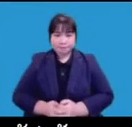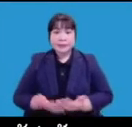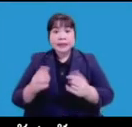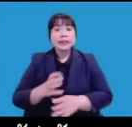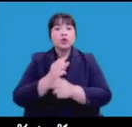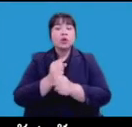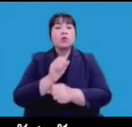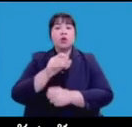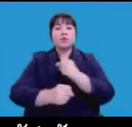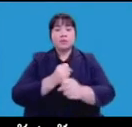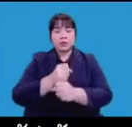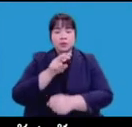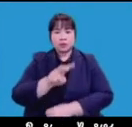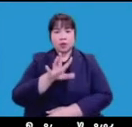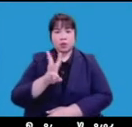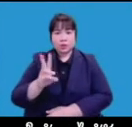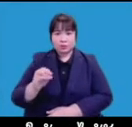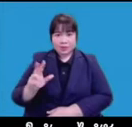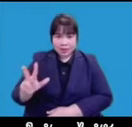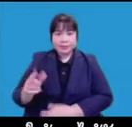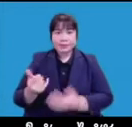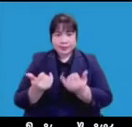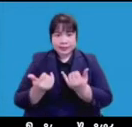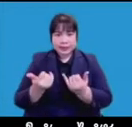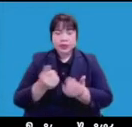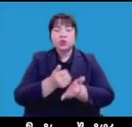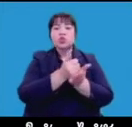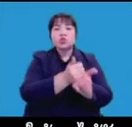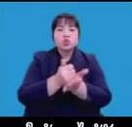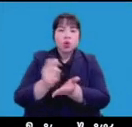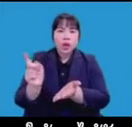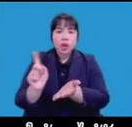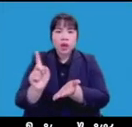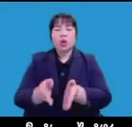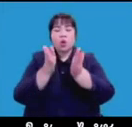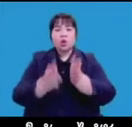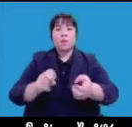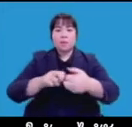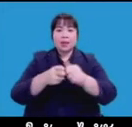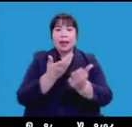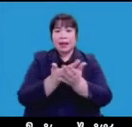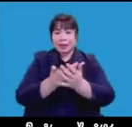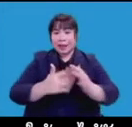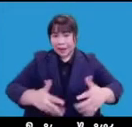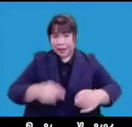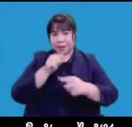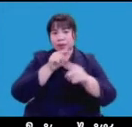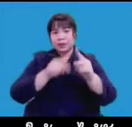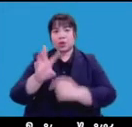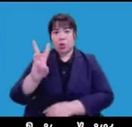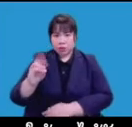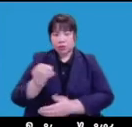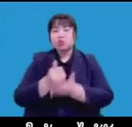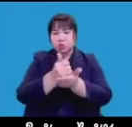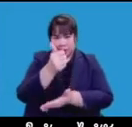นะครับโดยภาพรวมของปี2563เนี่ยเราก็ได้ให้ความช่วยเหลือผู้ที่มีปัญหาด้านรายได้เนี่ยคิดเป็นร้อยละ